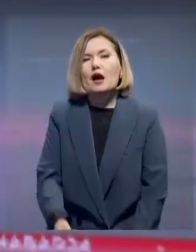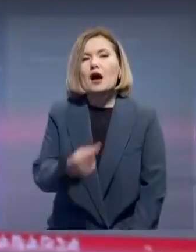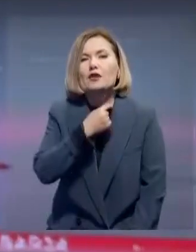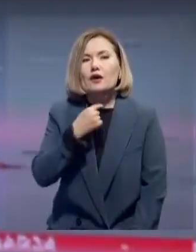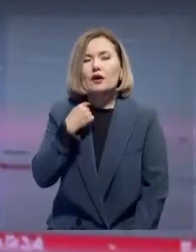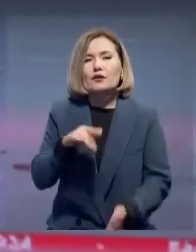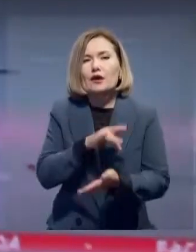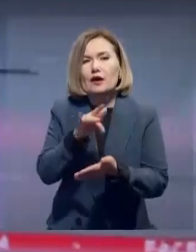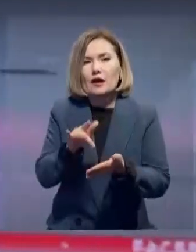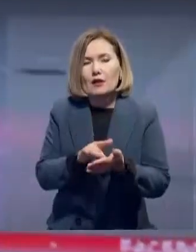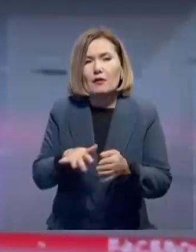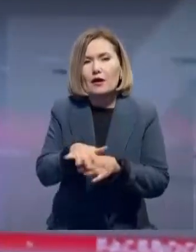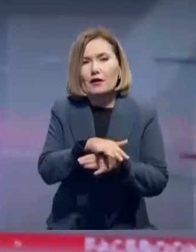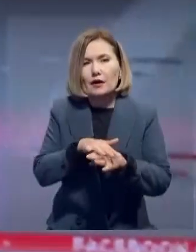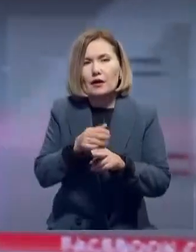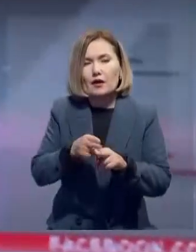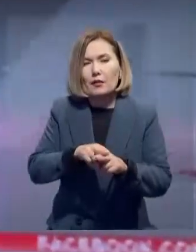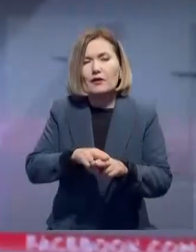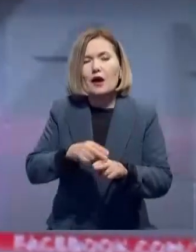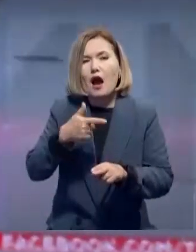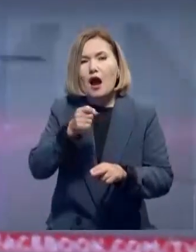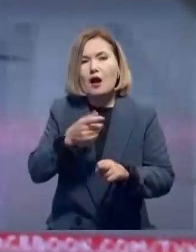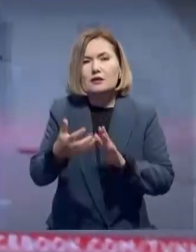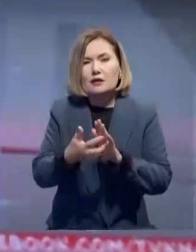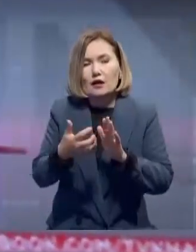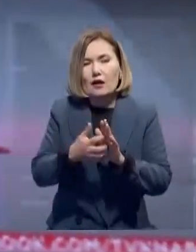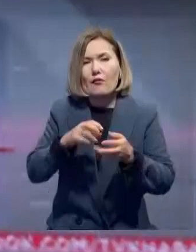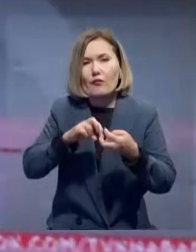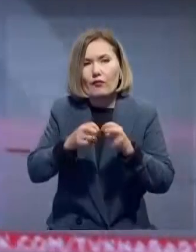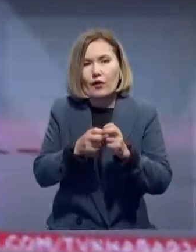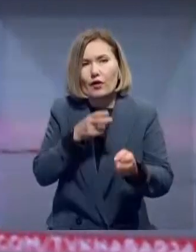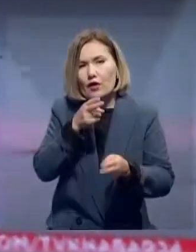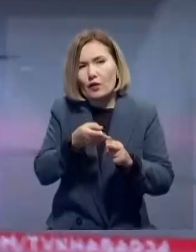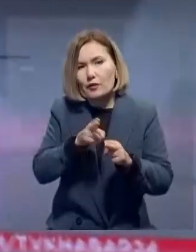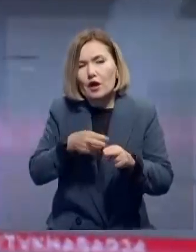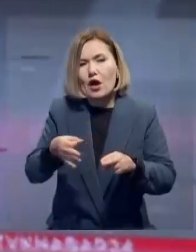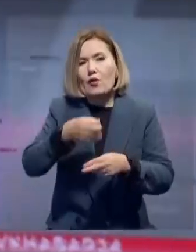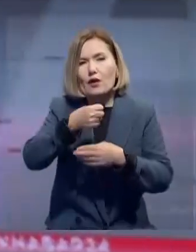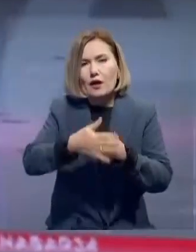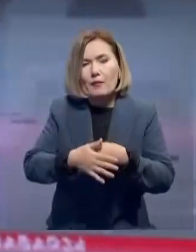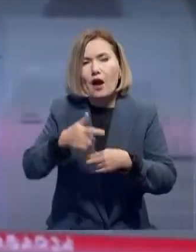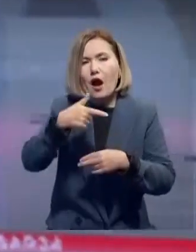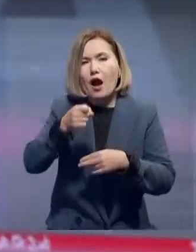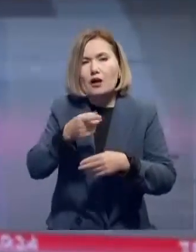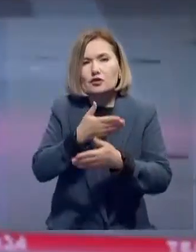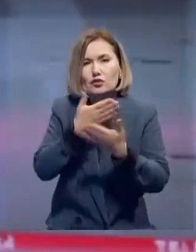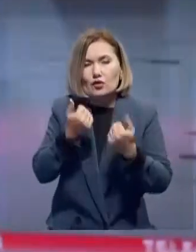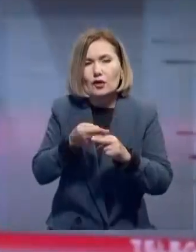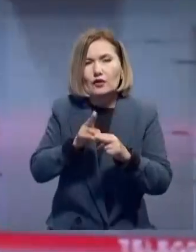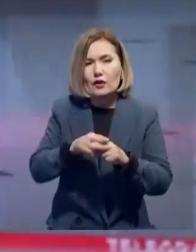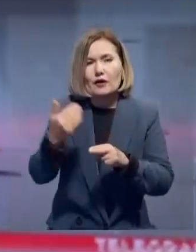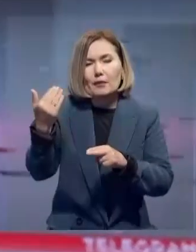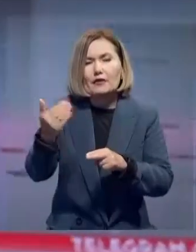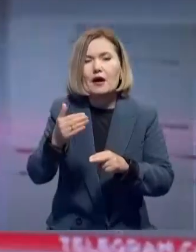Талдықорған қаласының тұрғындары бірнеше күннен бері сұйытылған газ тапшылығын тартып отыр. Облыс орталығындағы бекеттерде газ жоқ деген жазу